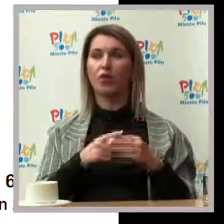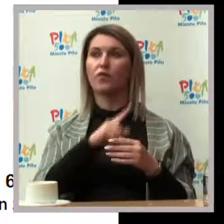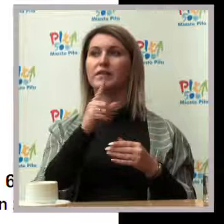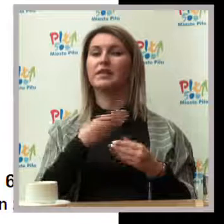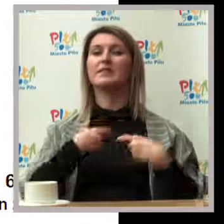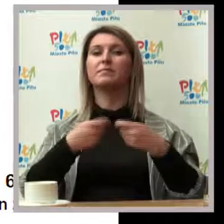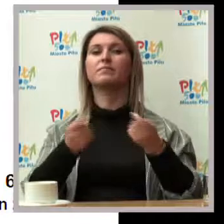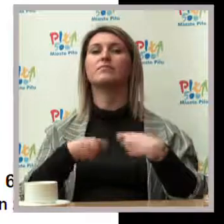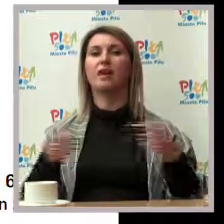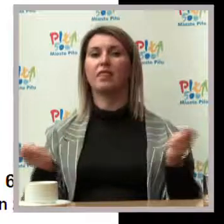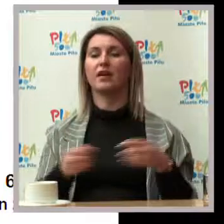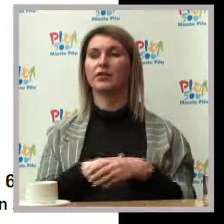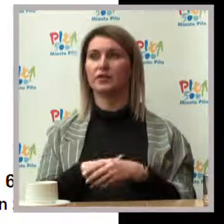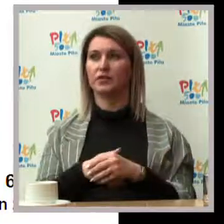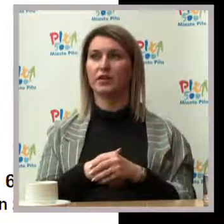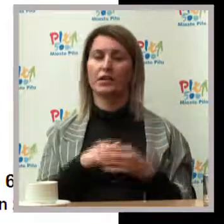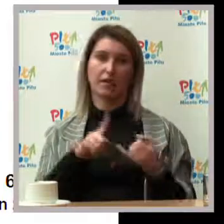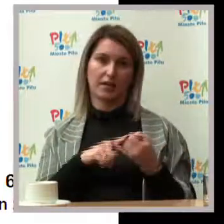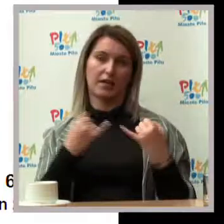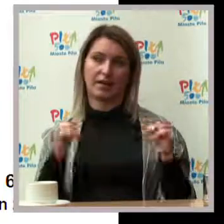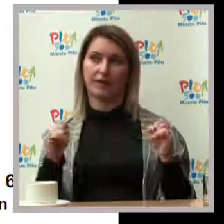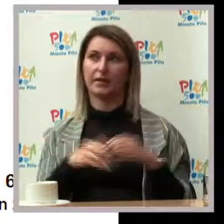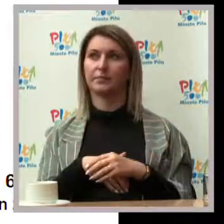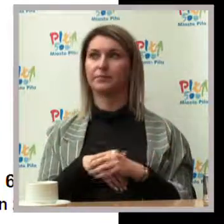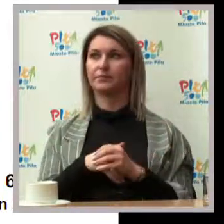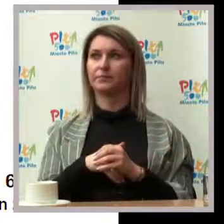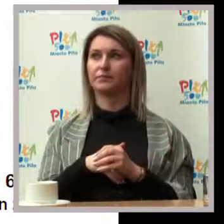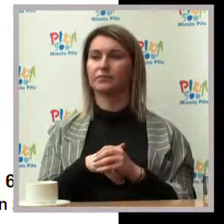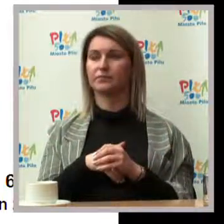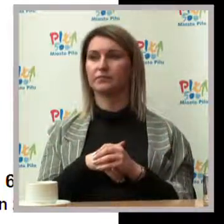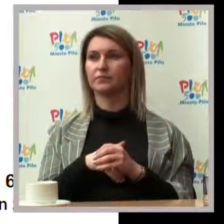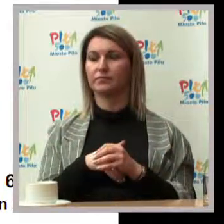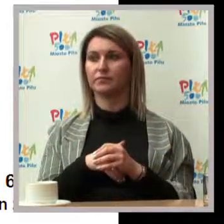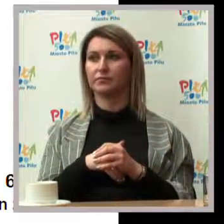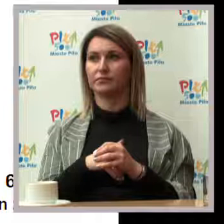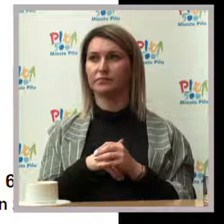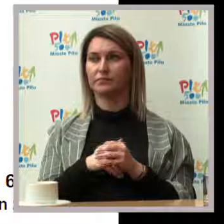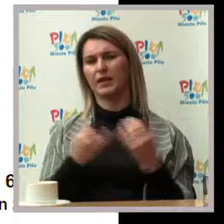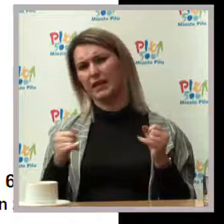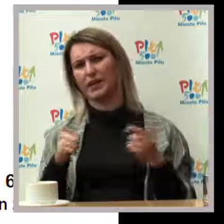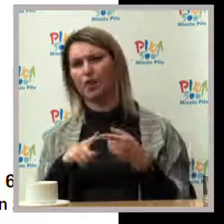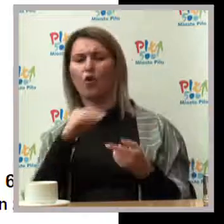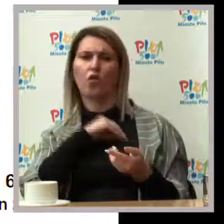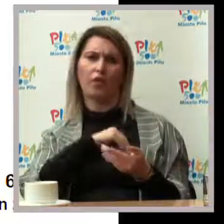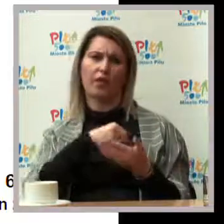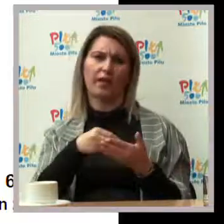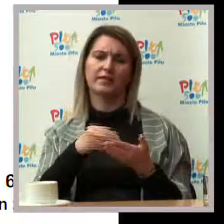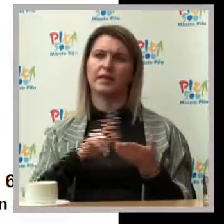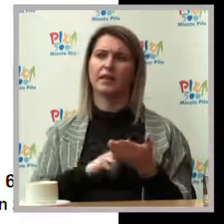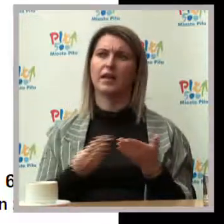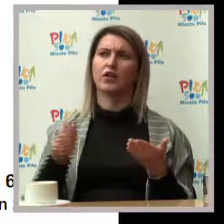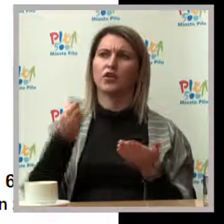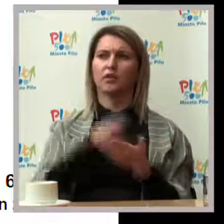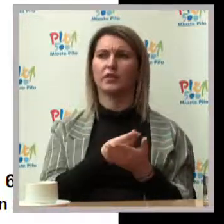majątku i pozostałe. Pozostałe to oczywiście dotacje na dofinansowanie